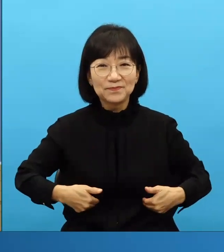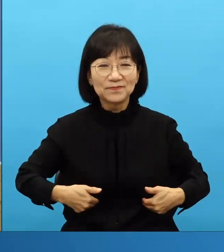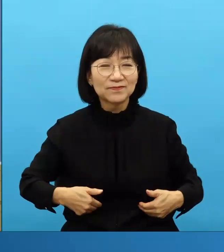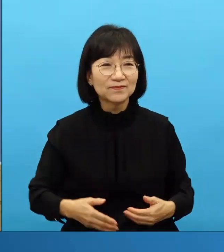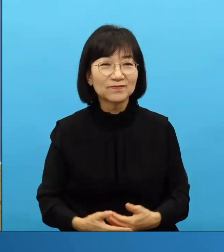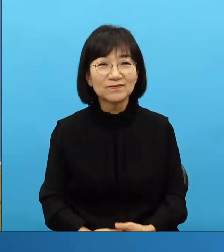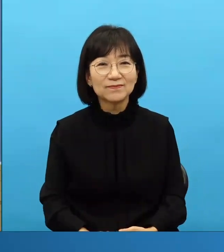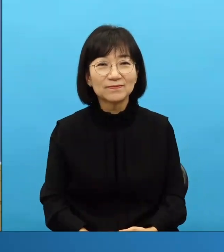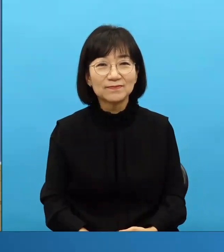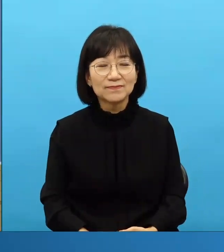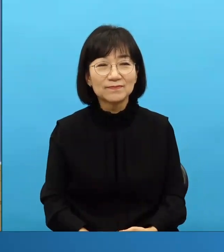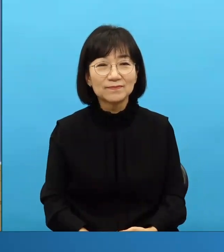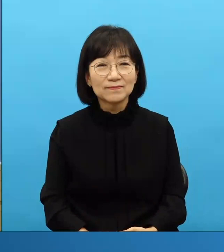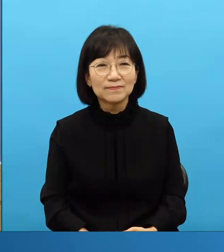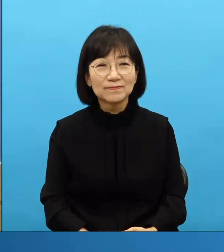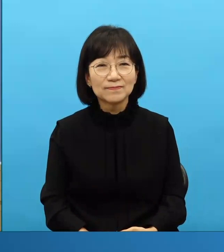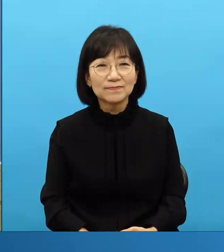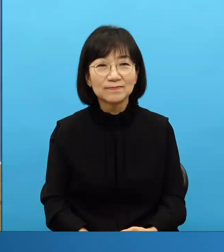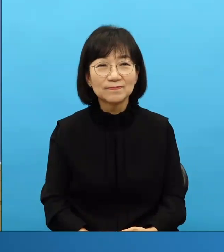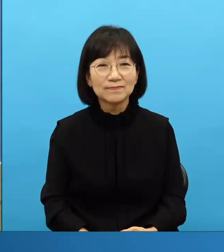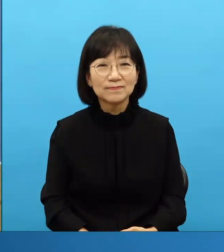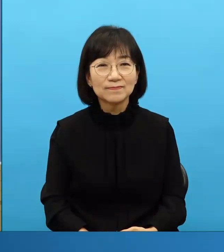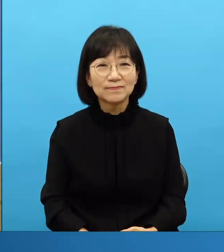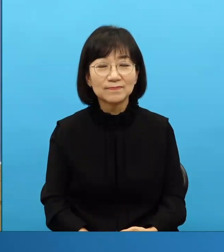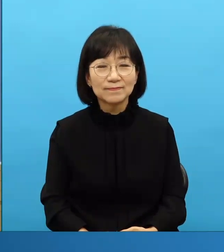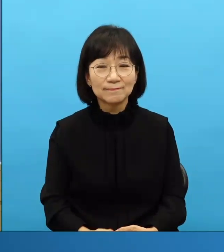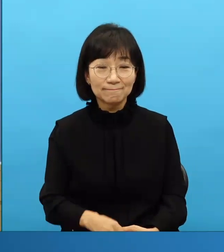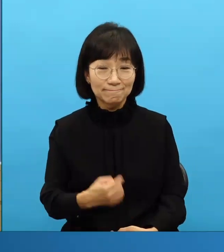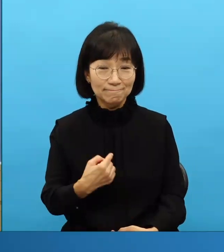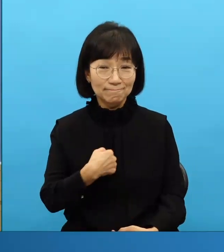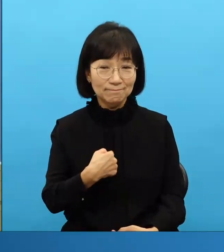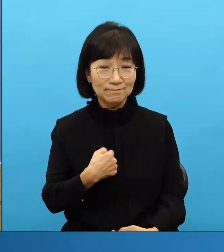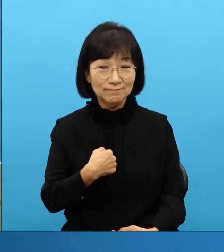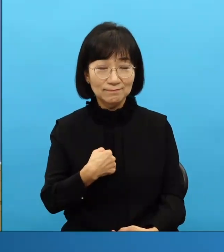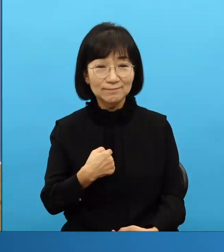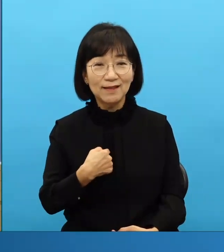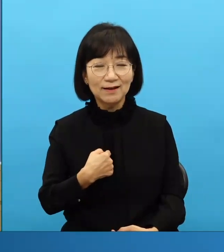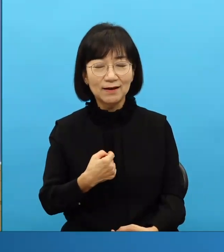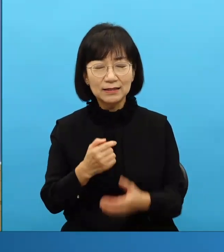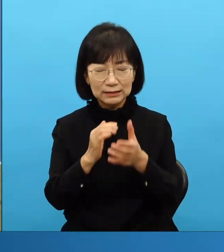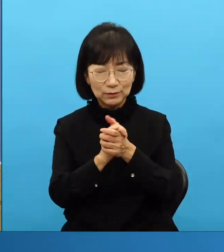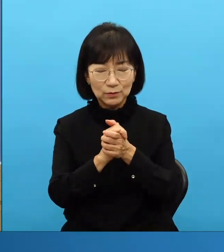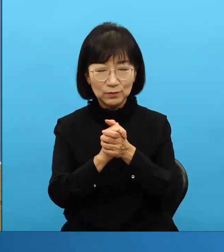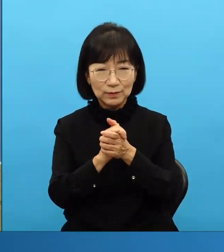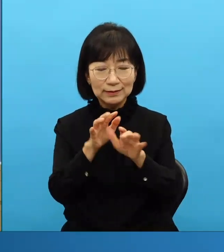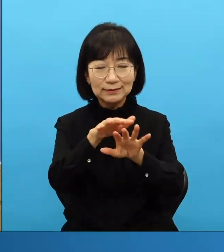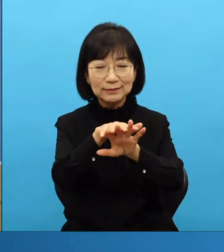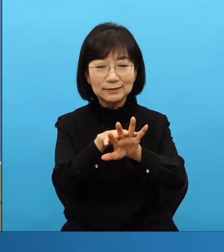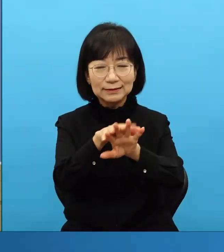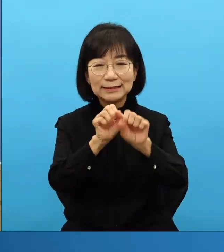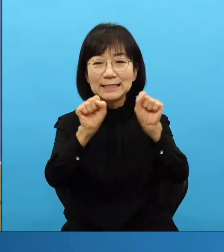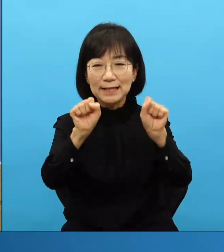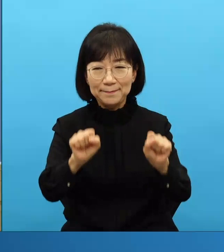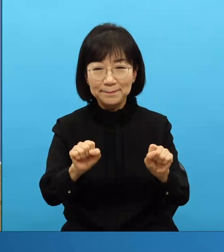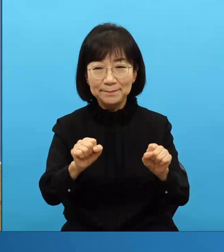of prayer. 누가 만들어야 될까요? But who needs to make this? 기도하는 내가 만들어야 되죠. You yourselves who pray. 여러분 내가